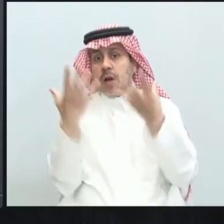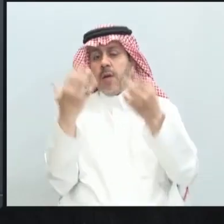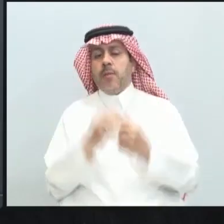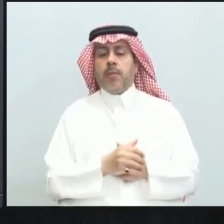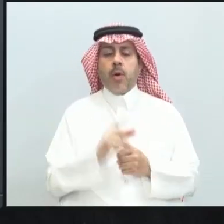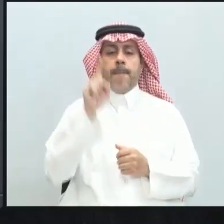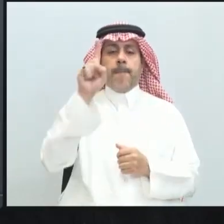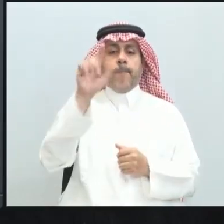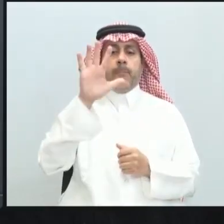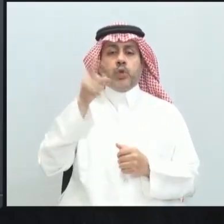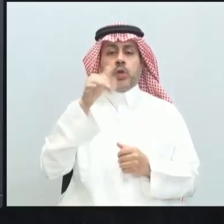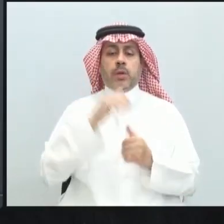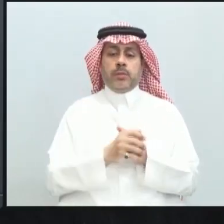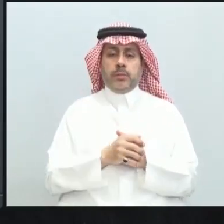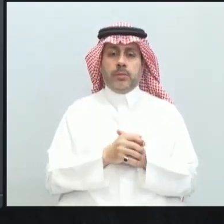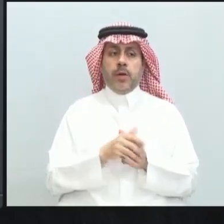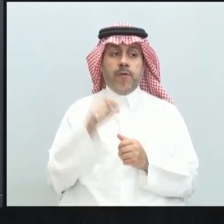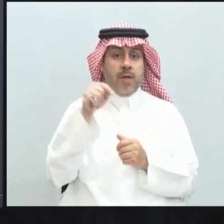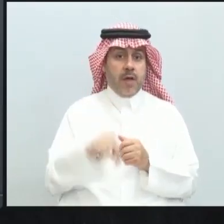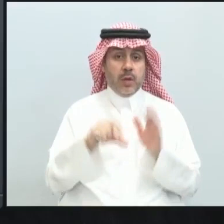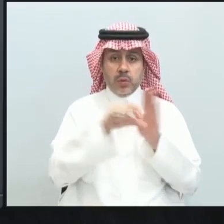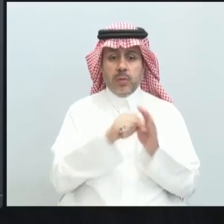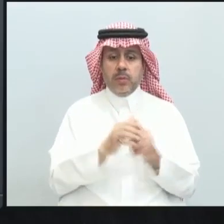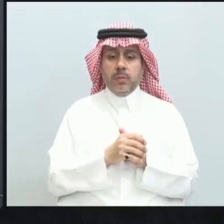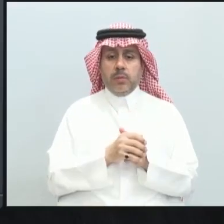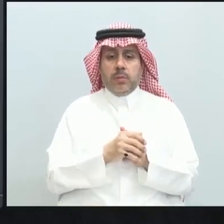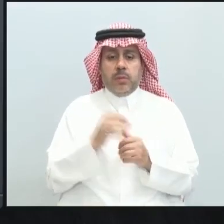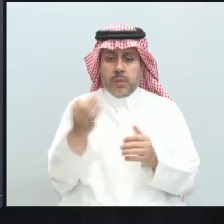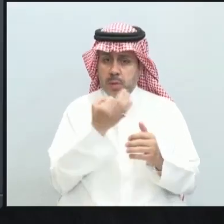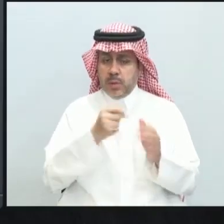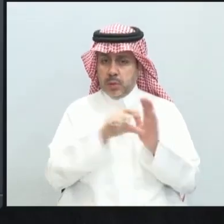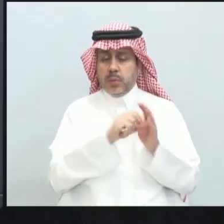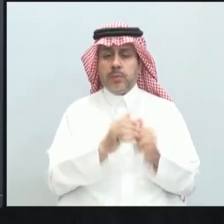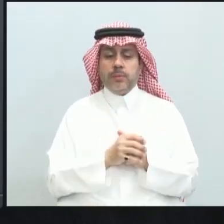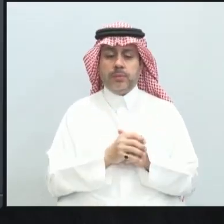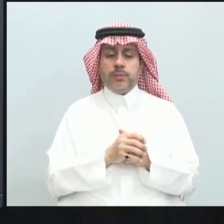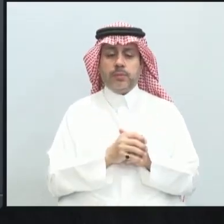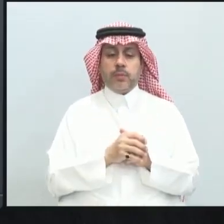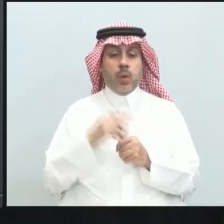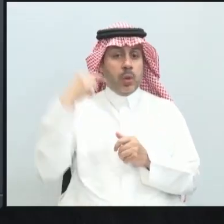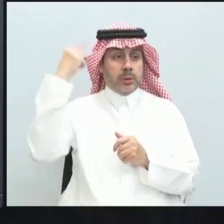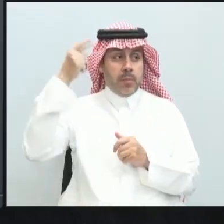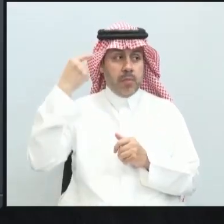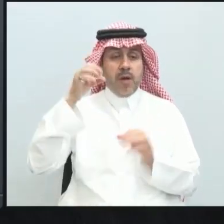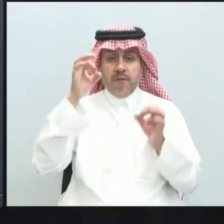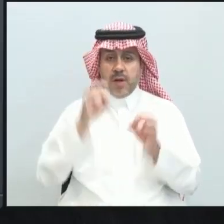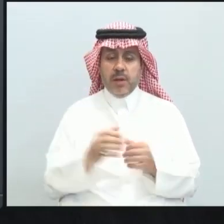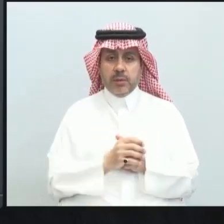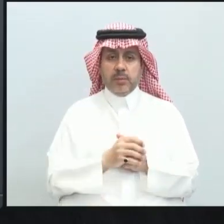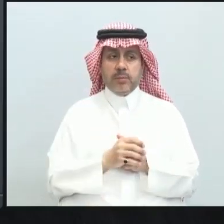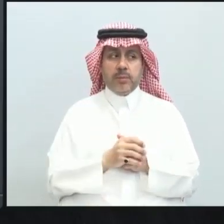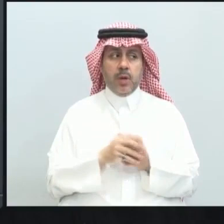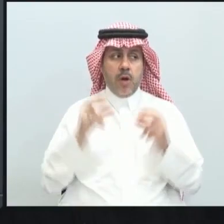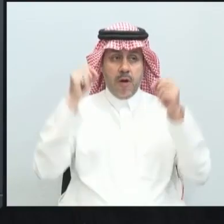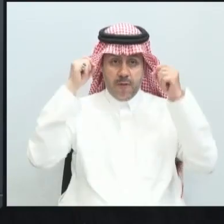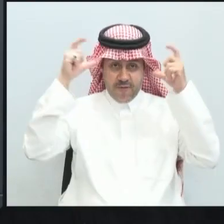وغيره ايها الطلاب الطالبات هو في هذه السوره فما علينا ان نقرا هذه الصوره ونتامل اياتها ونقف